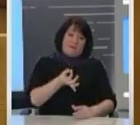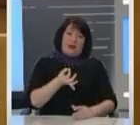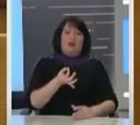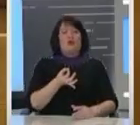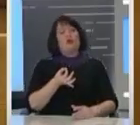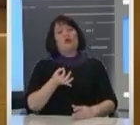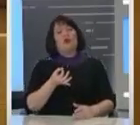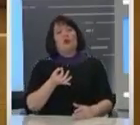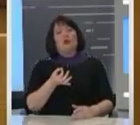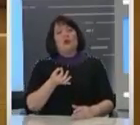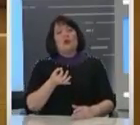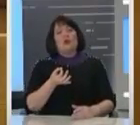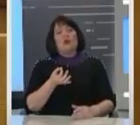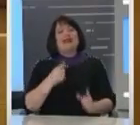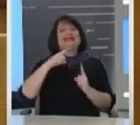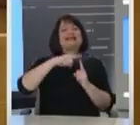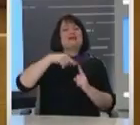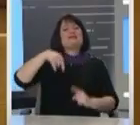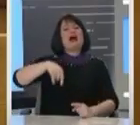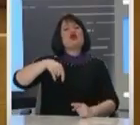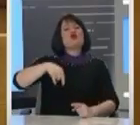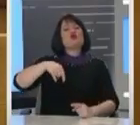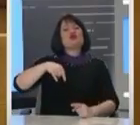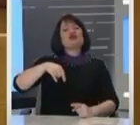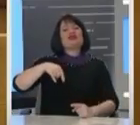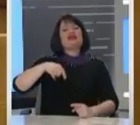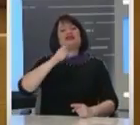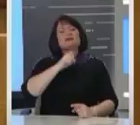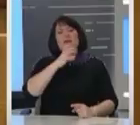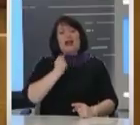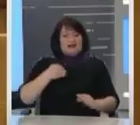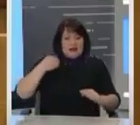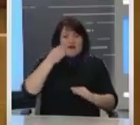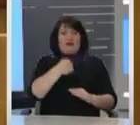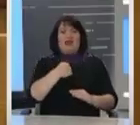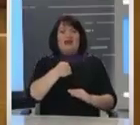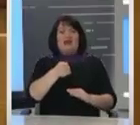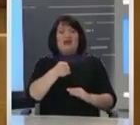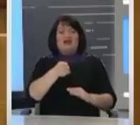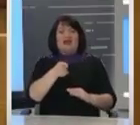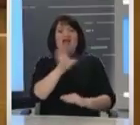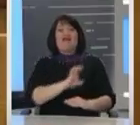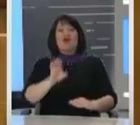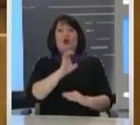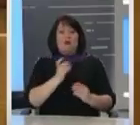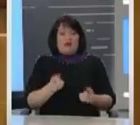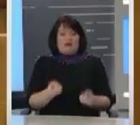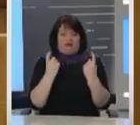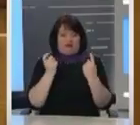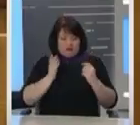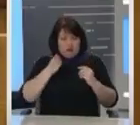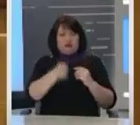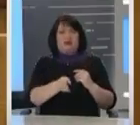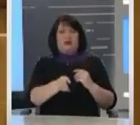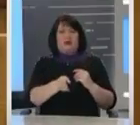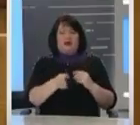του ο Τζίμις Πανούσης, μπήκατε με τα τσαρούχια στα σαλονάκια της Ευρώπης και σκυμμένοι